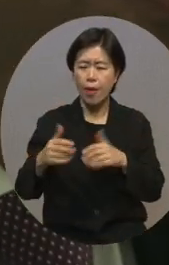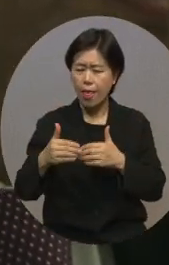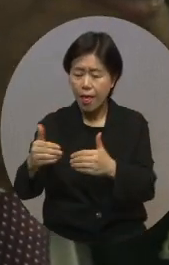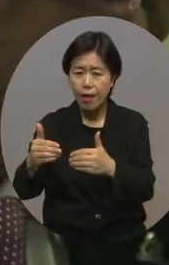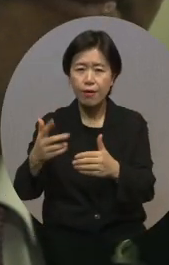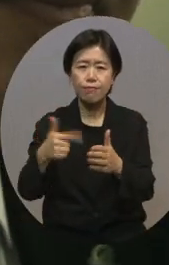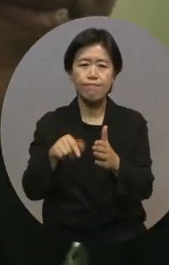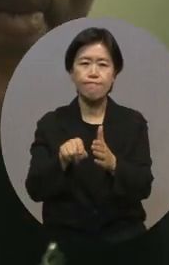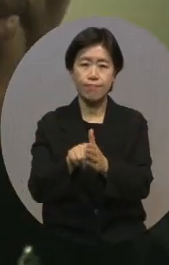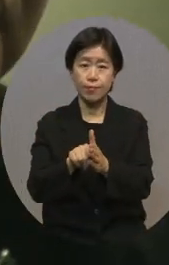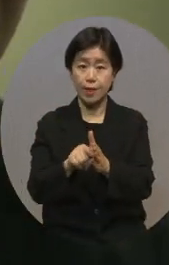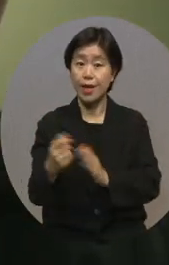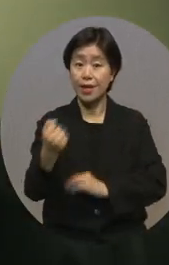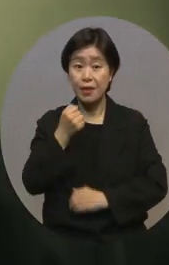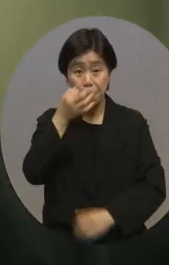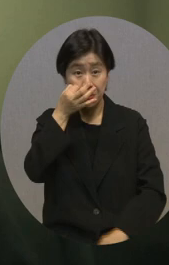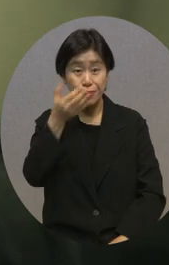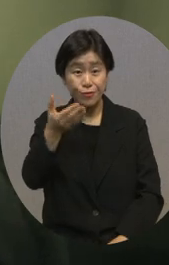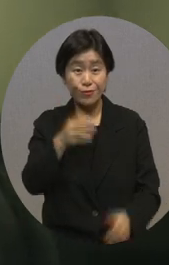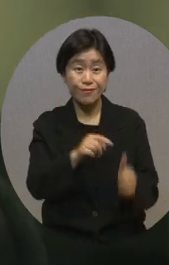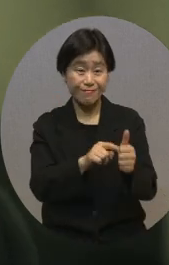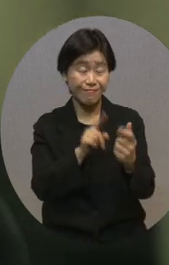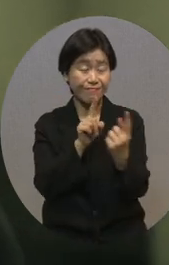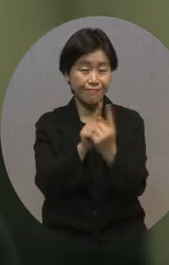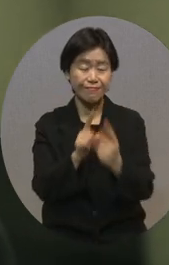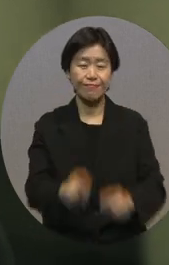보여주는 황재현 씨를 만나봤습니다.